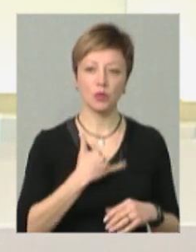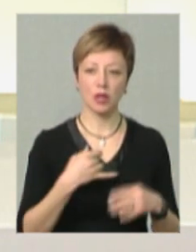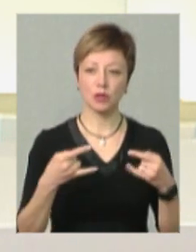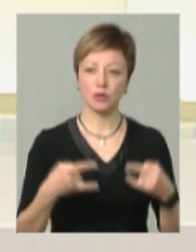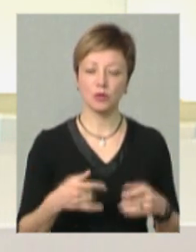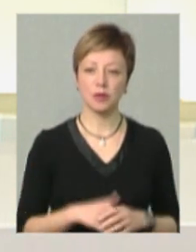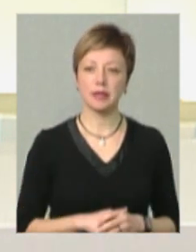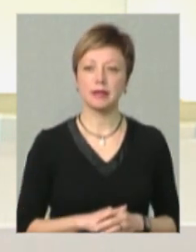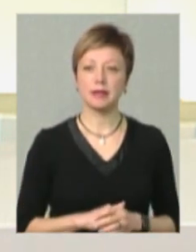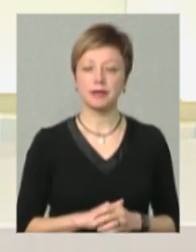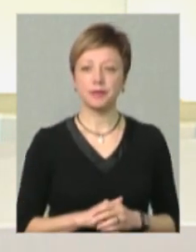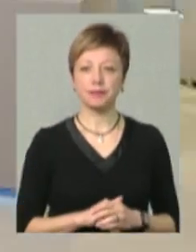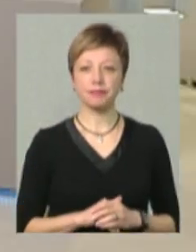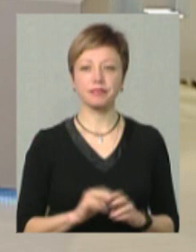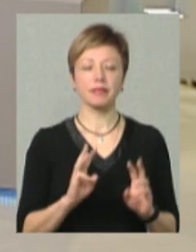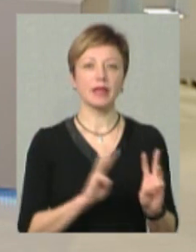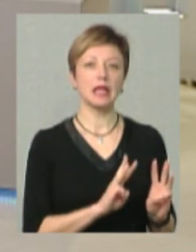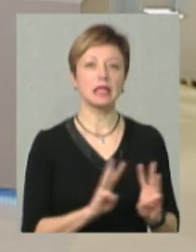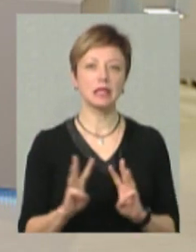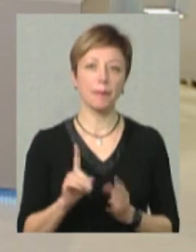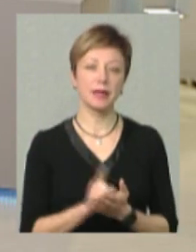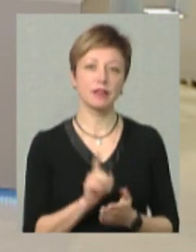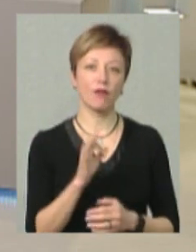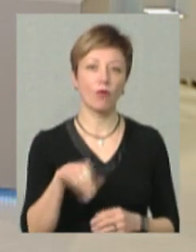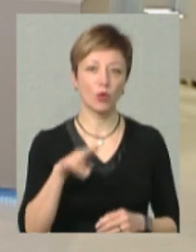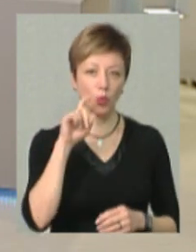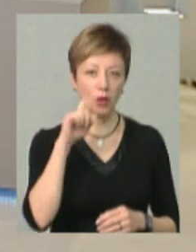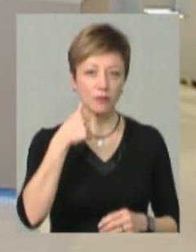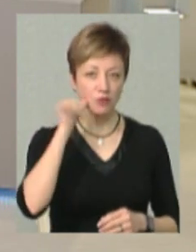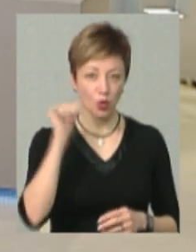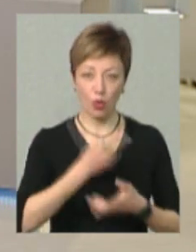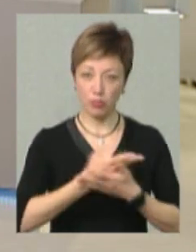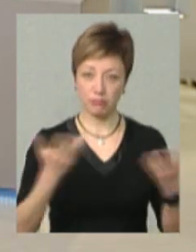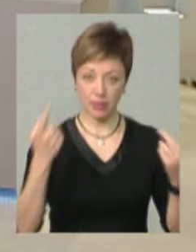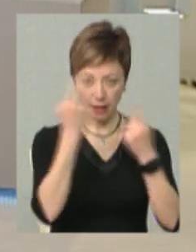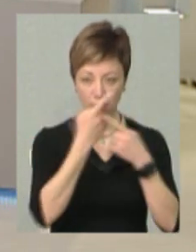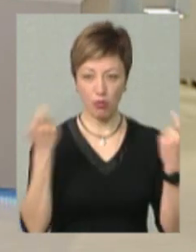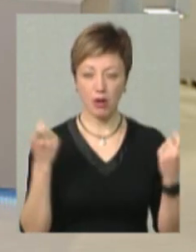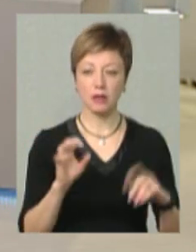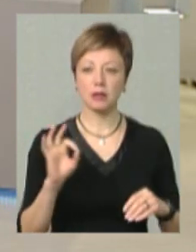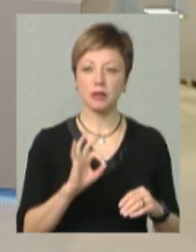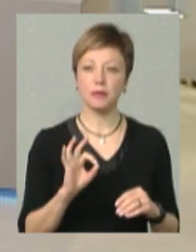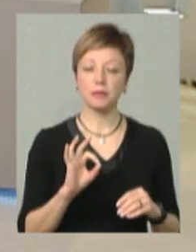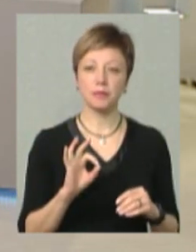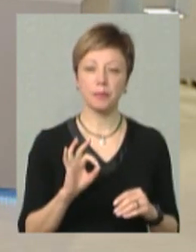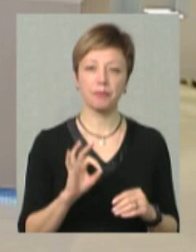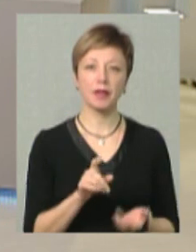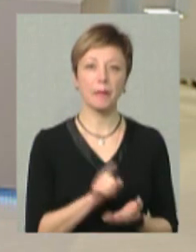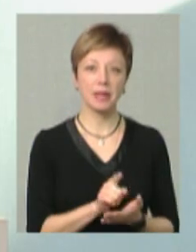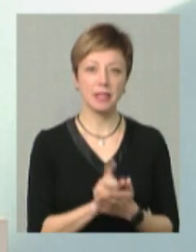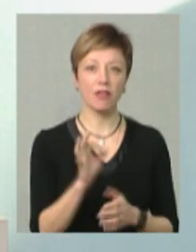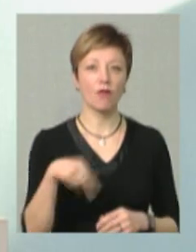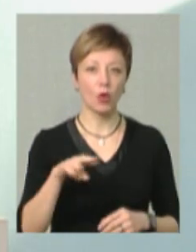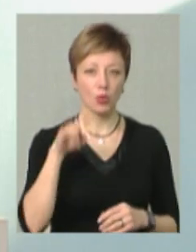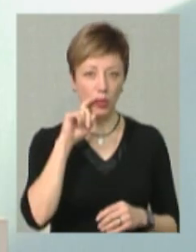пані Юлі. На сайті Пенсійного фонду України вчора оприлюднена інформація, я процитую її. Пенсійний